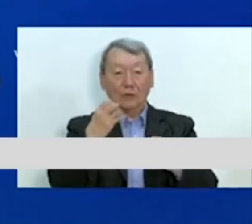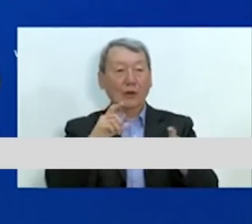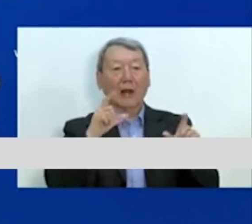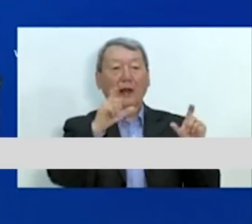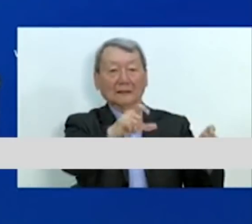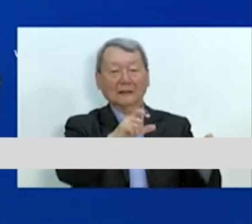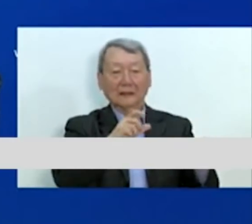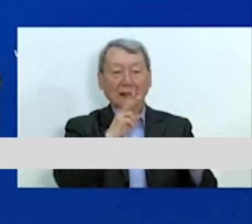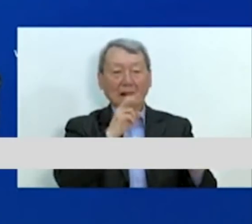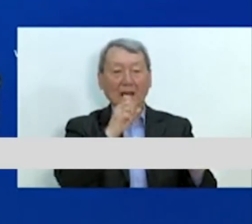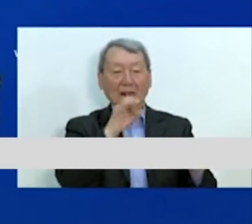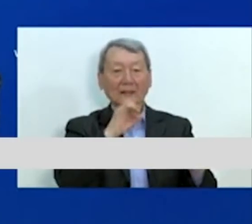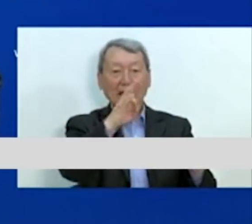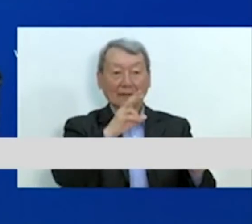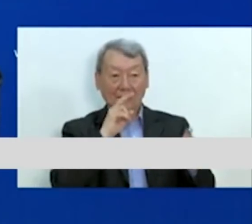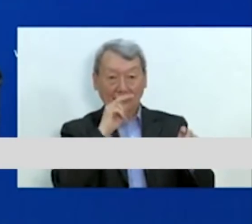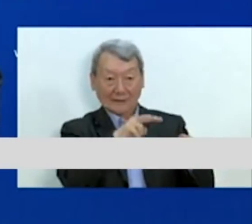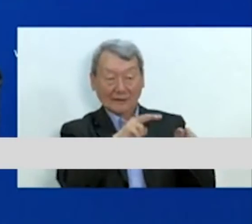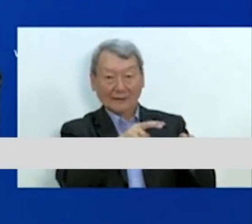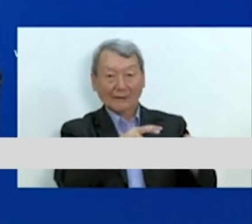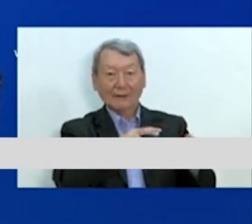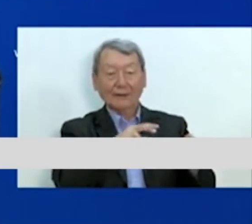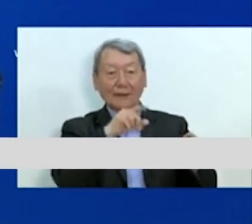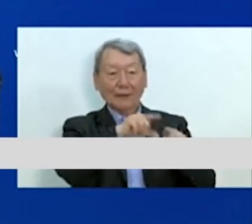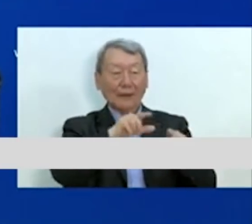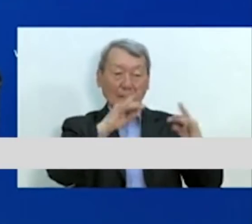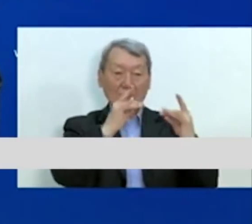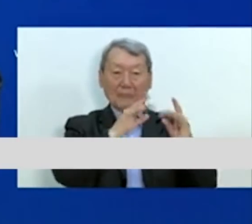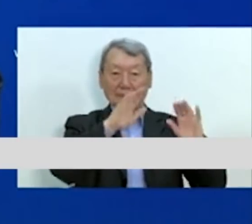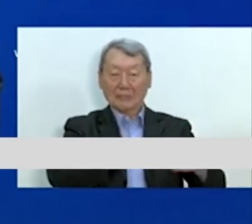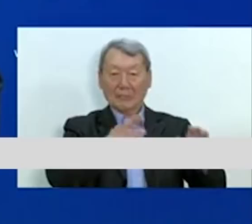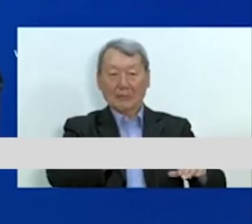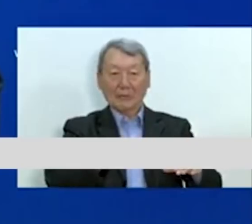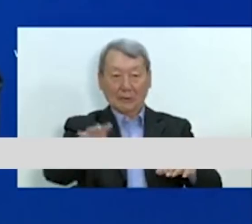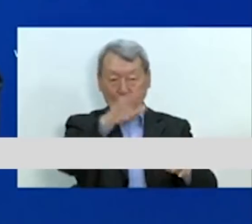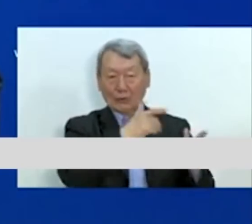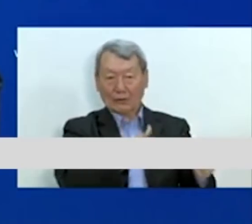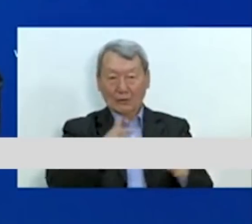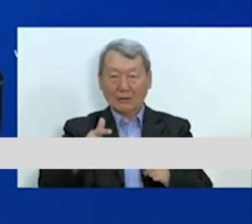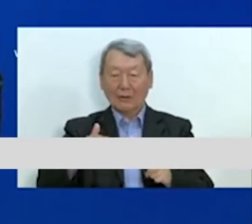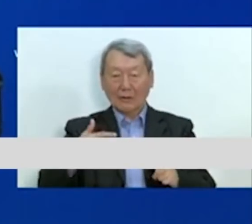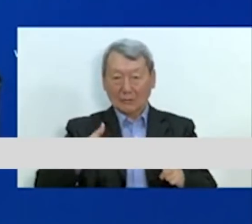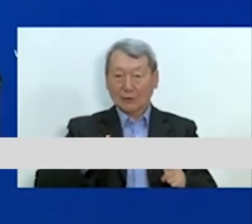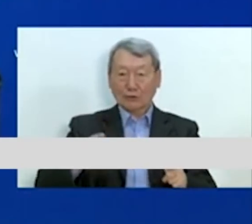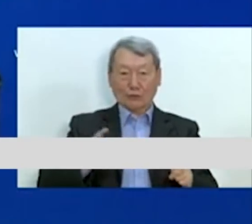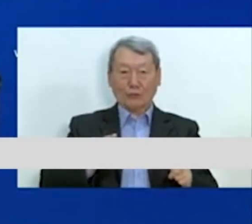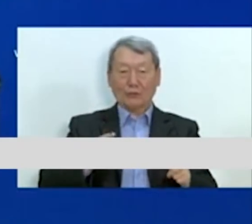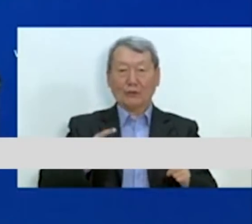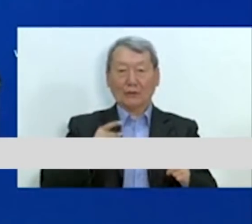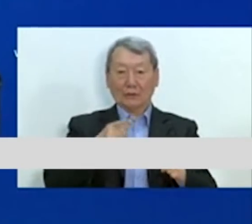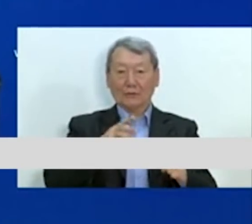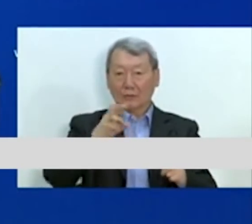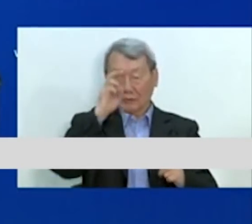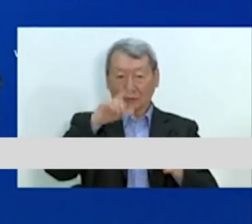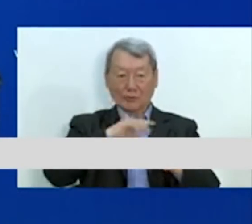Обсерваторлорда кошумча жанакындай орундар бар чектелген. Атайын ошого түзүлгөн